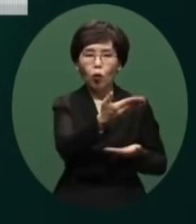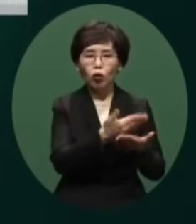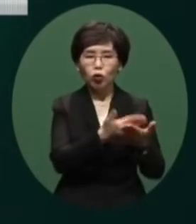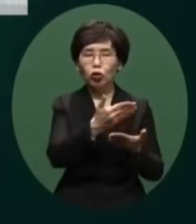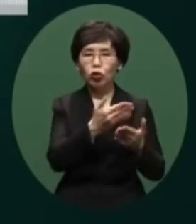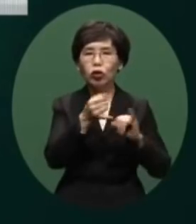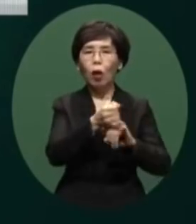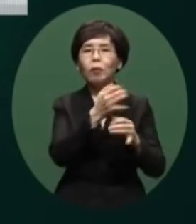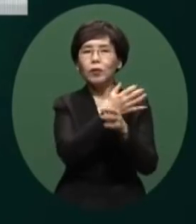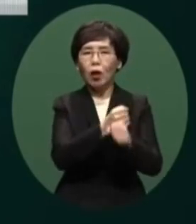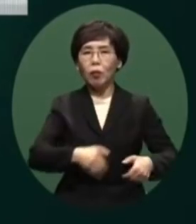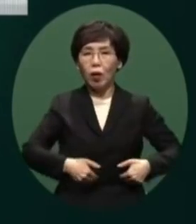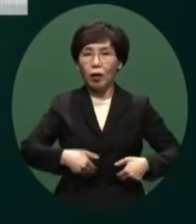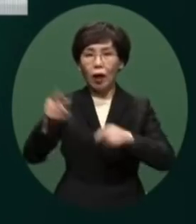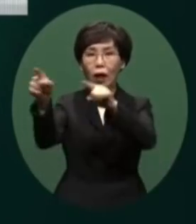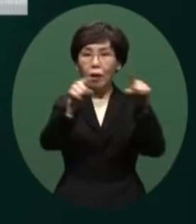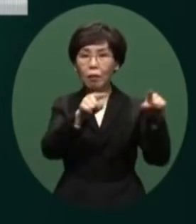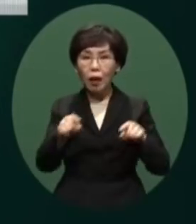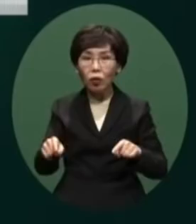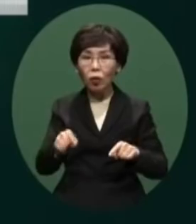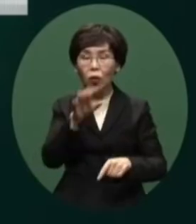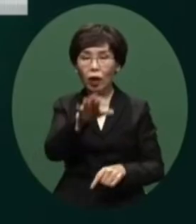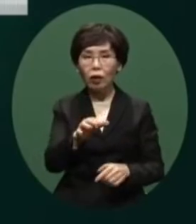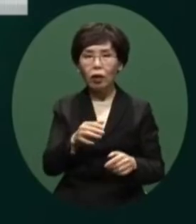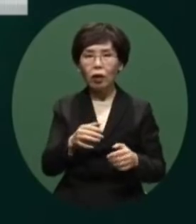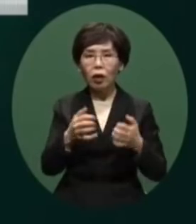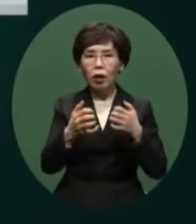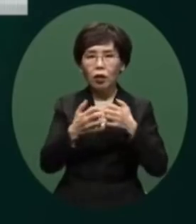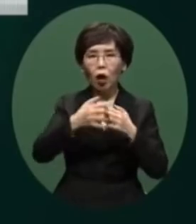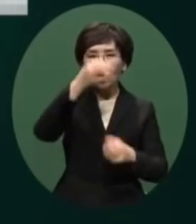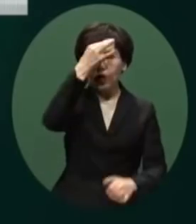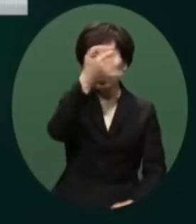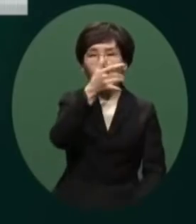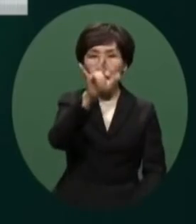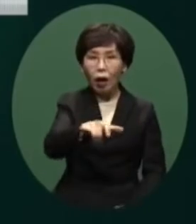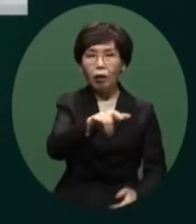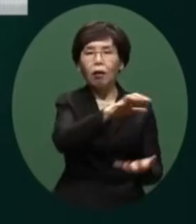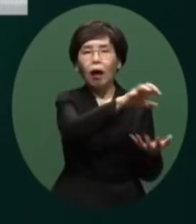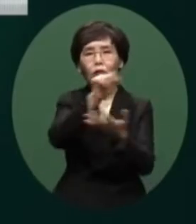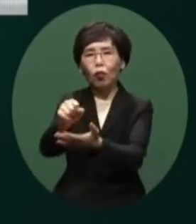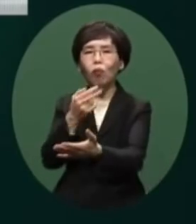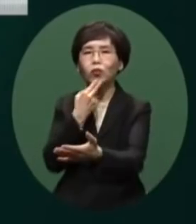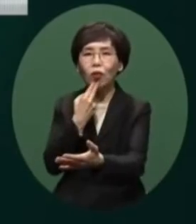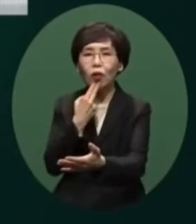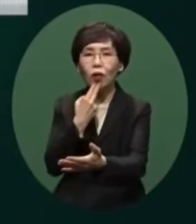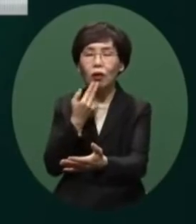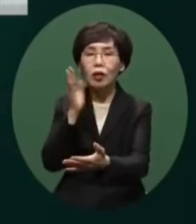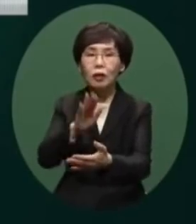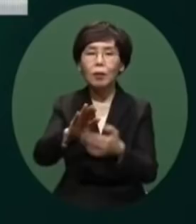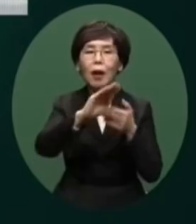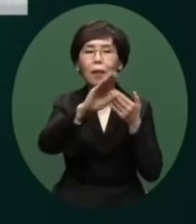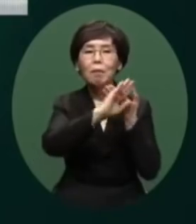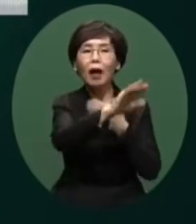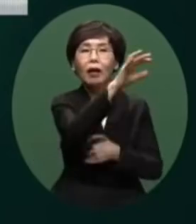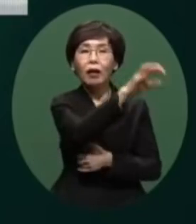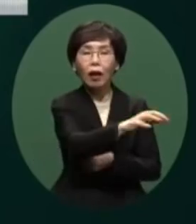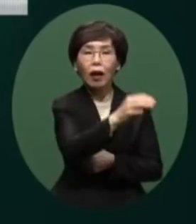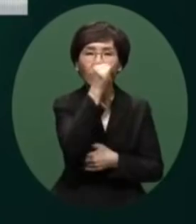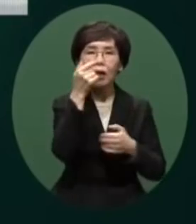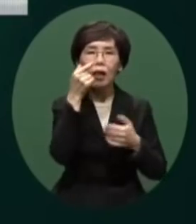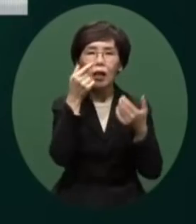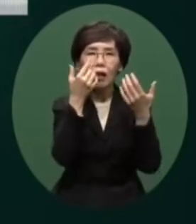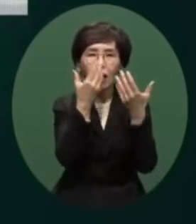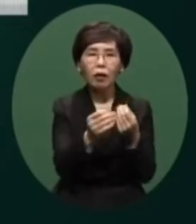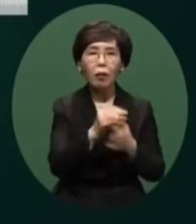즉 한반도에는 이런 그 전술핵을 반입하지 않으면서 외부에 있는 그런 오키나와나